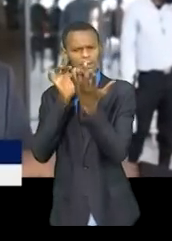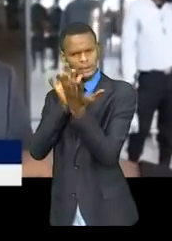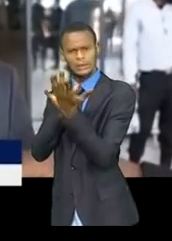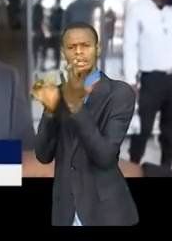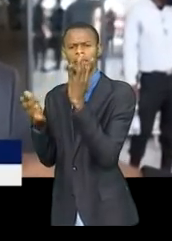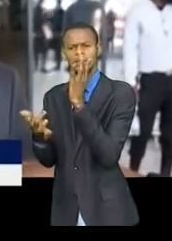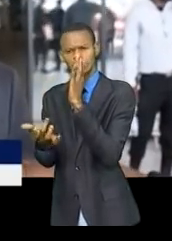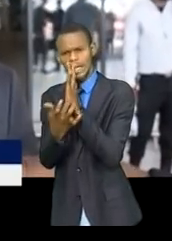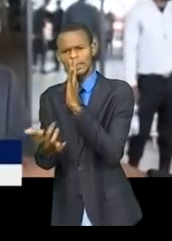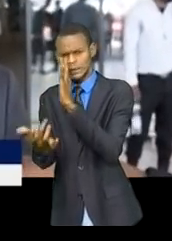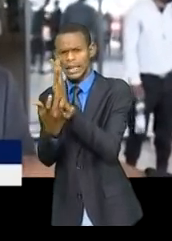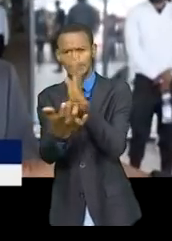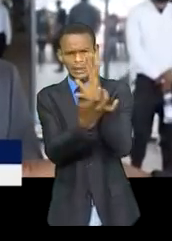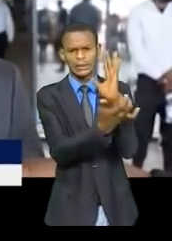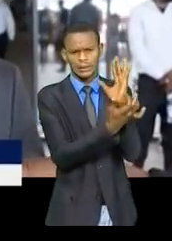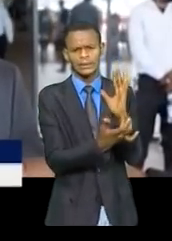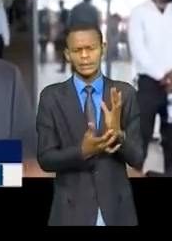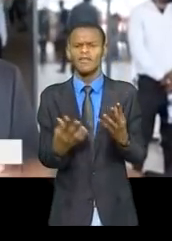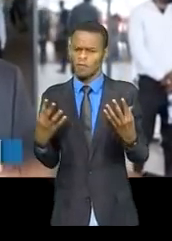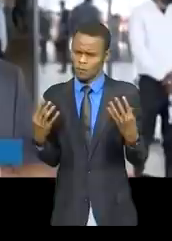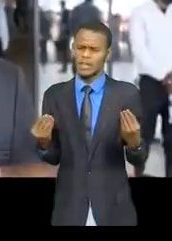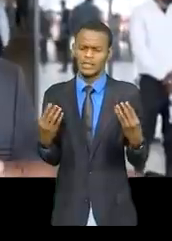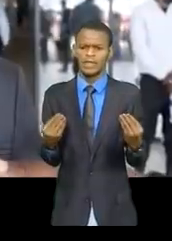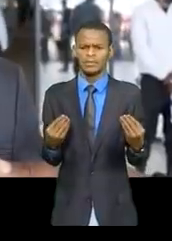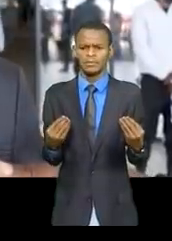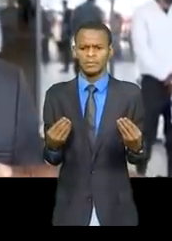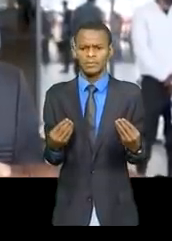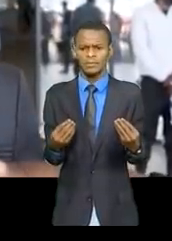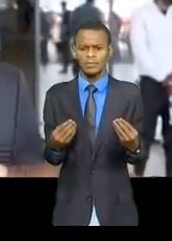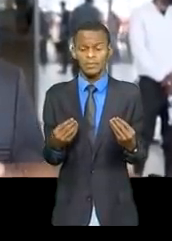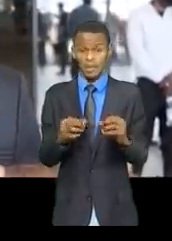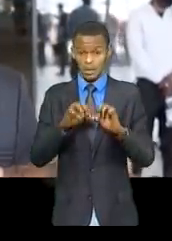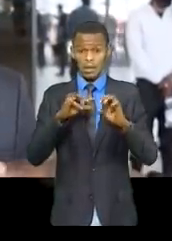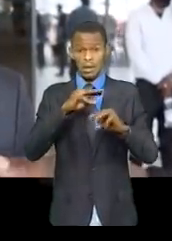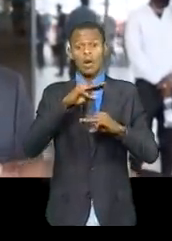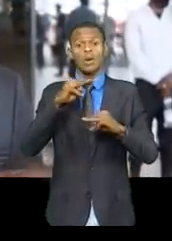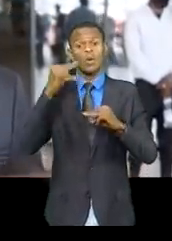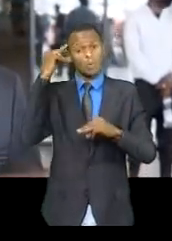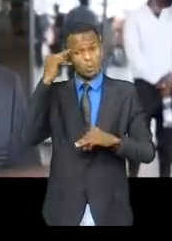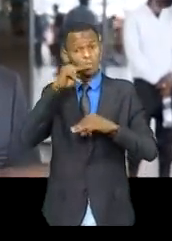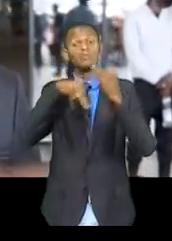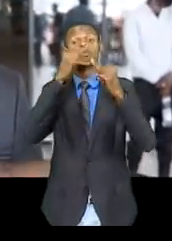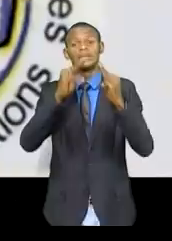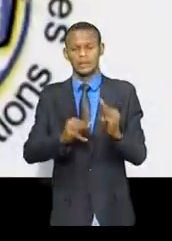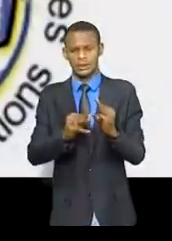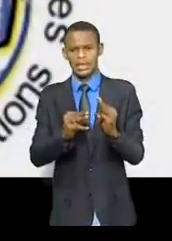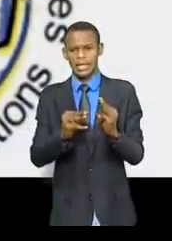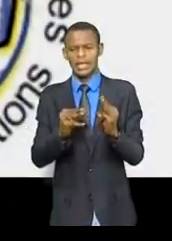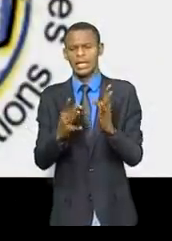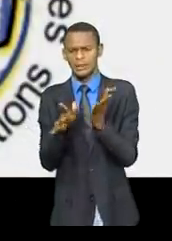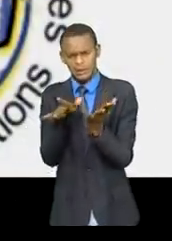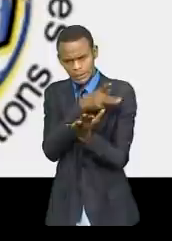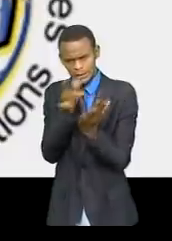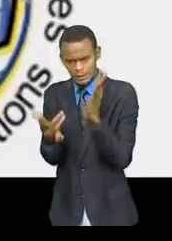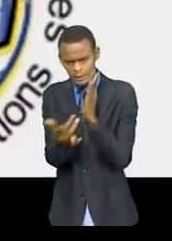puissions booster l'économie numérique. Le chef de l'État dans le numérique est salué, même en Égypte. Je pense que nous sommes vraiment bien lancés pour cela.